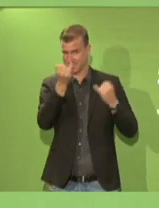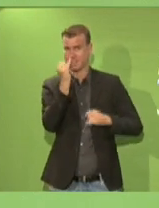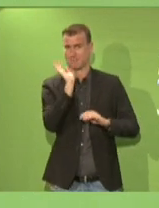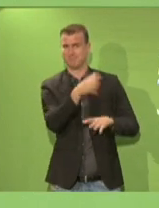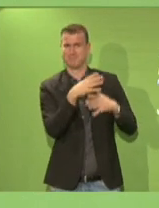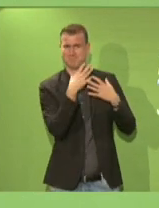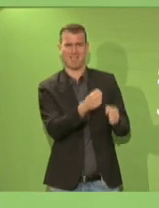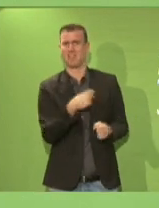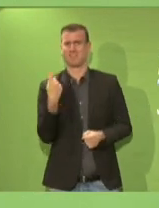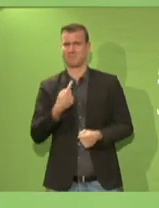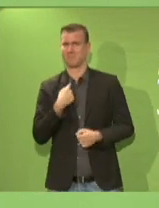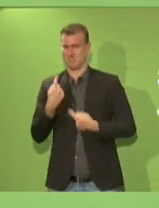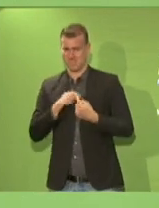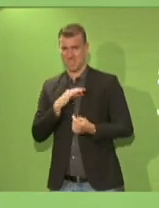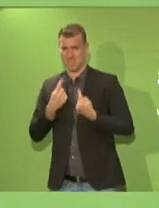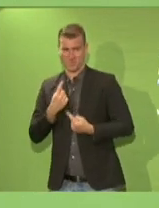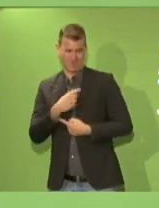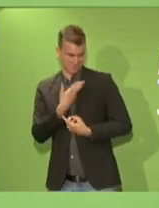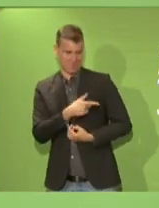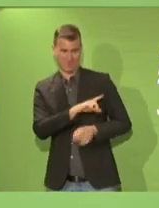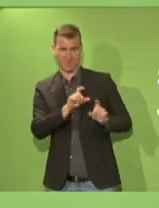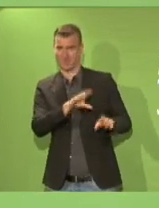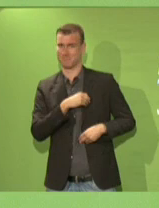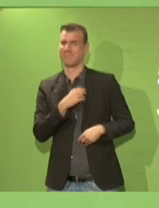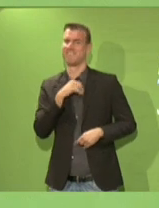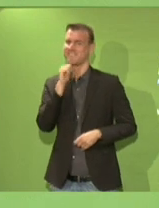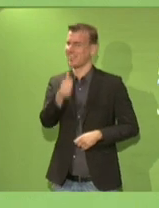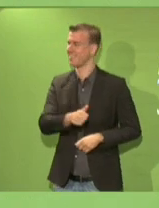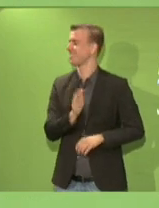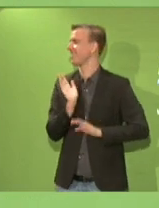behalten. Mit dem wollen wir Grüne gar nichts zu tun haben, Herr Lindner.